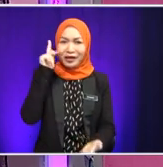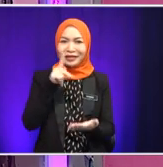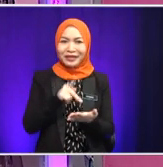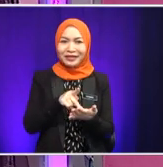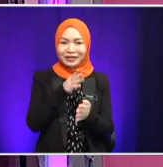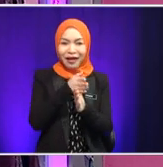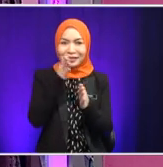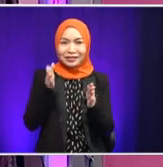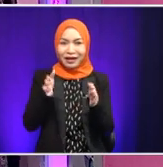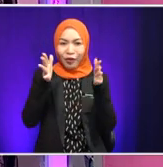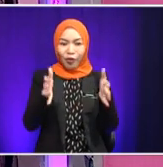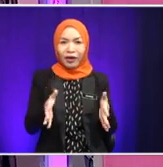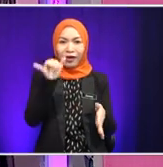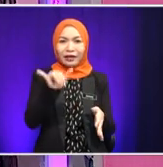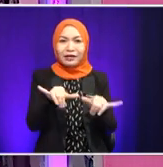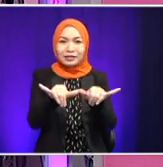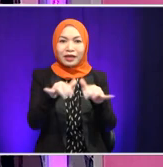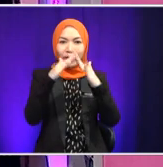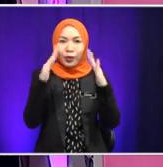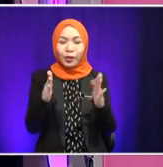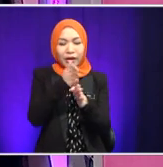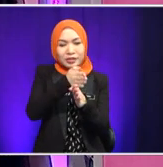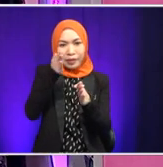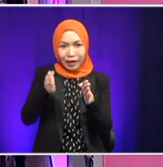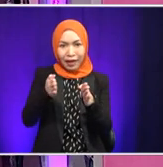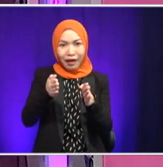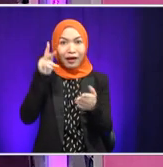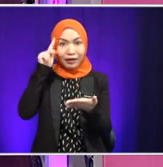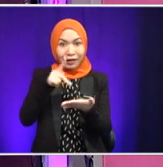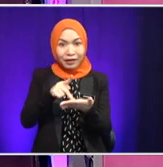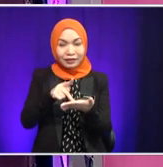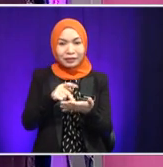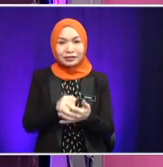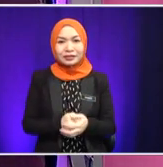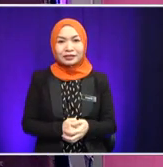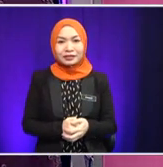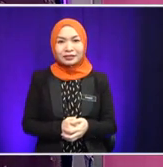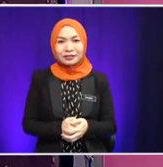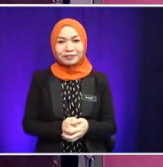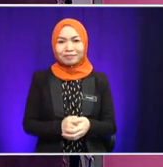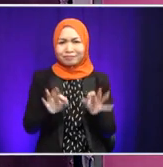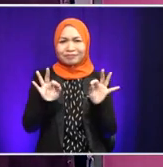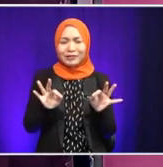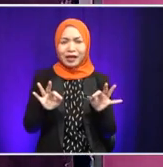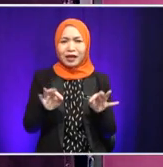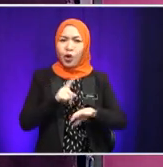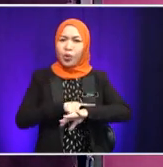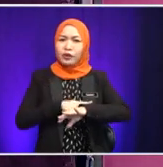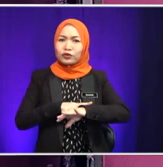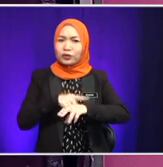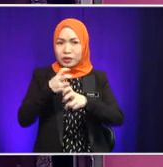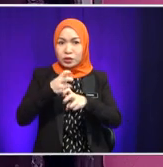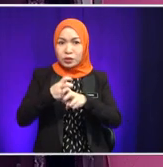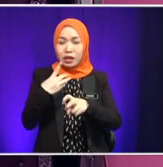India jadi pentingnya kita perlu tahu siapa Jiran kita mungkin masuk kecemasan kita perlukan bantuan